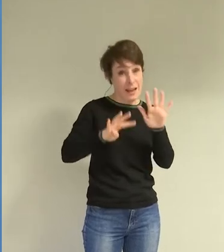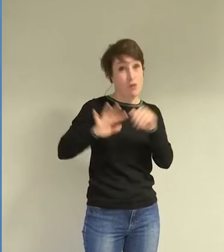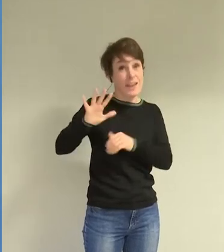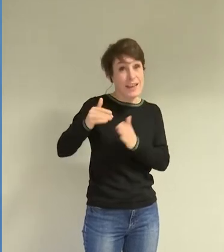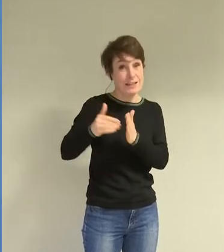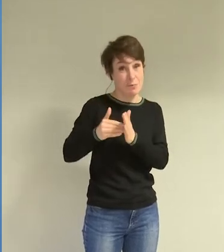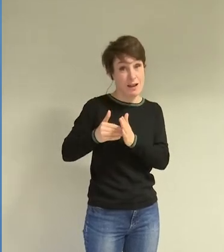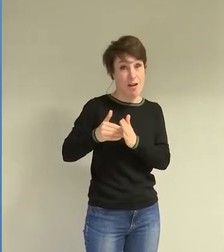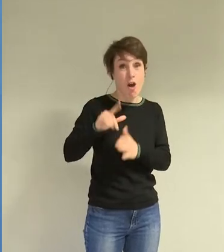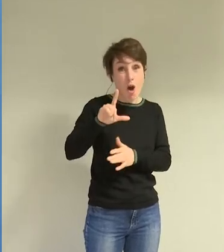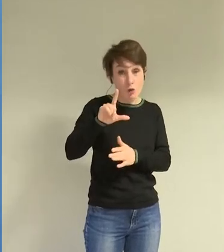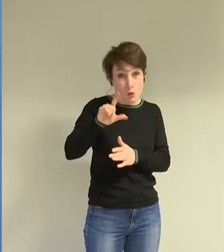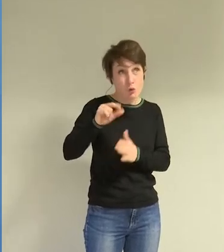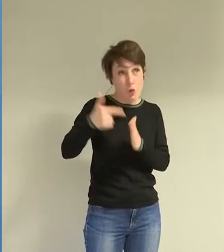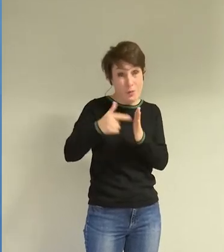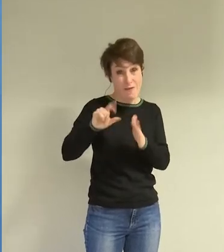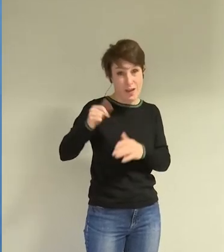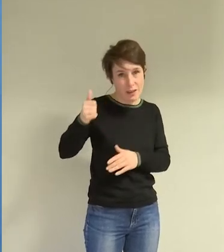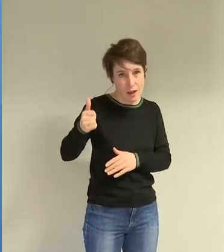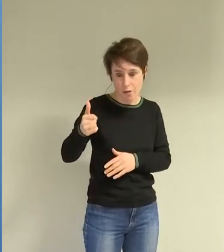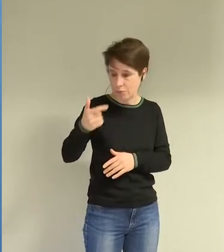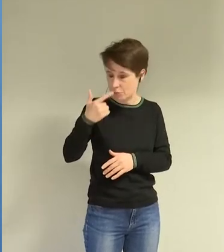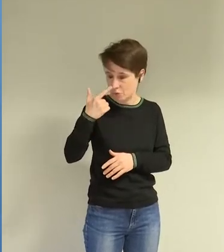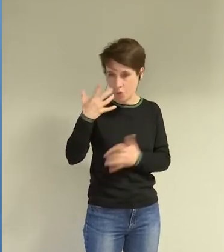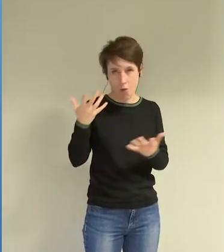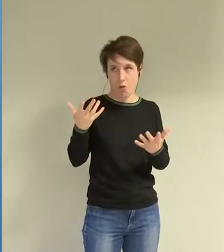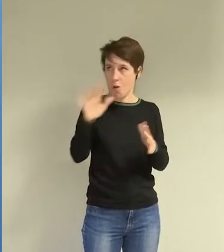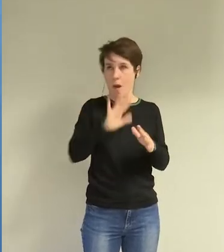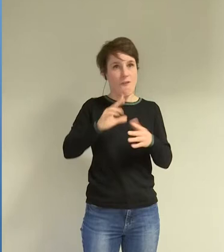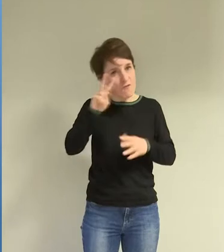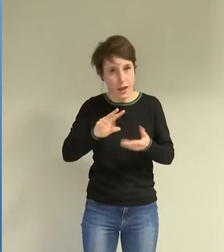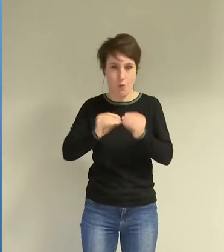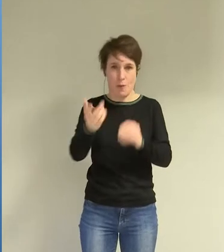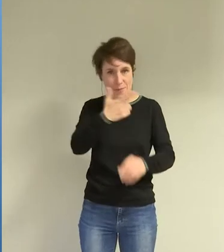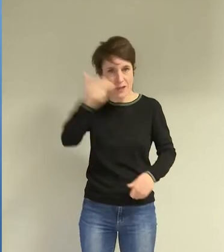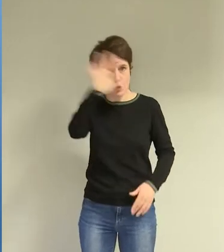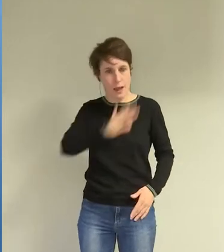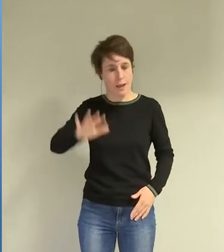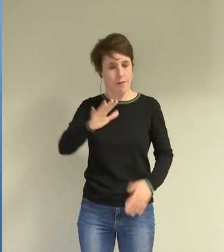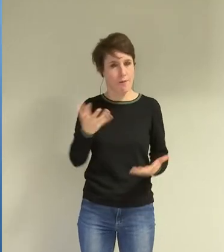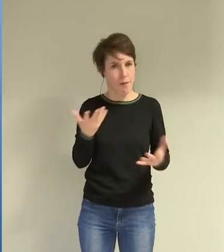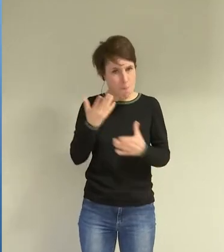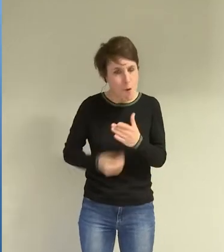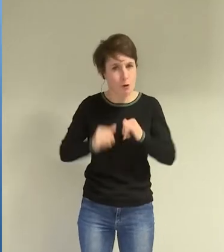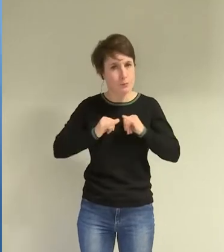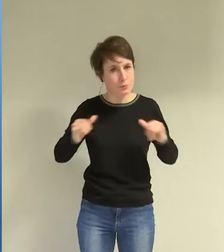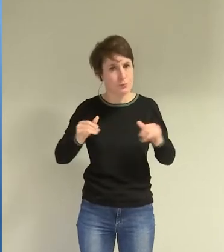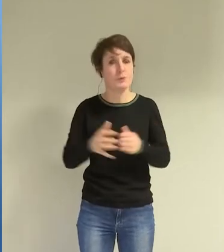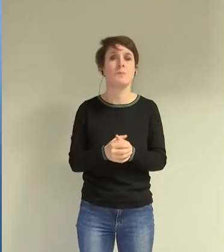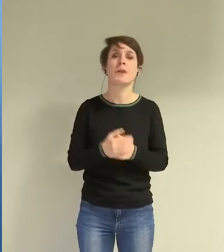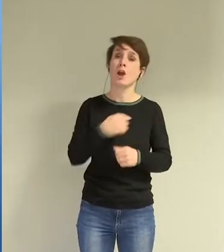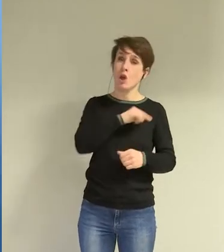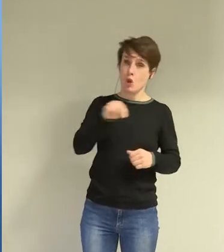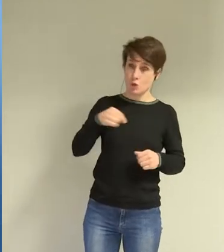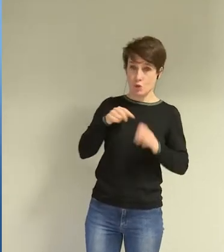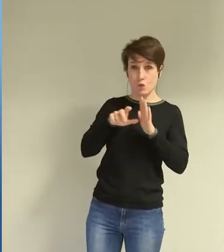nationale et dans ce contexte vous le savez notre projet pour grenoble habitat était de créer avec actis